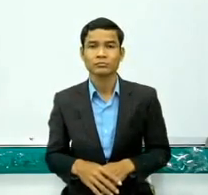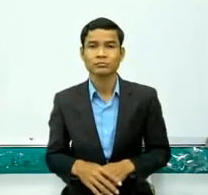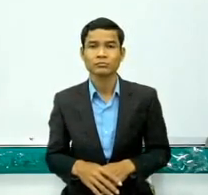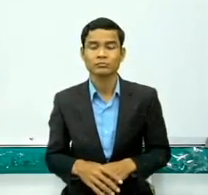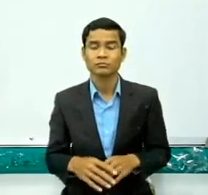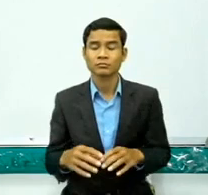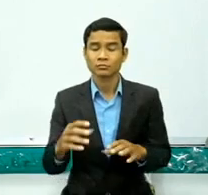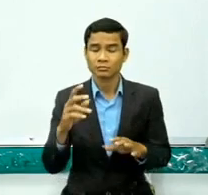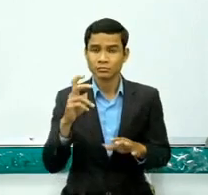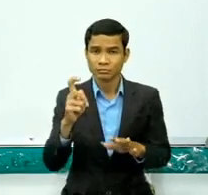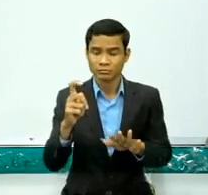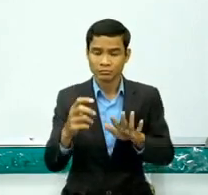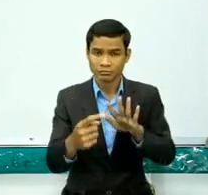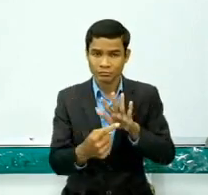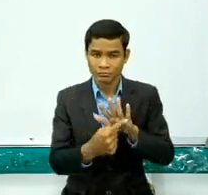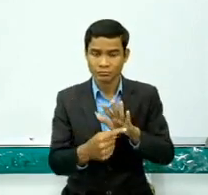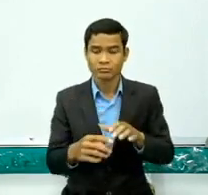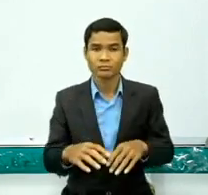ខឺ